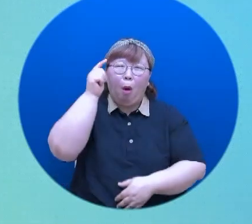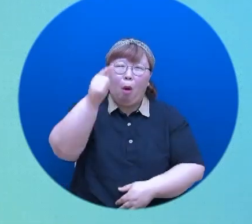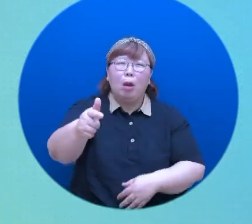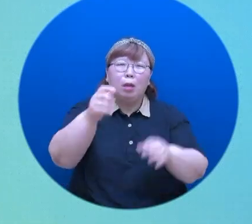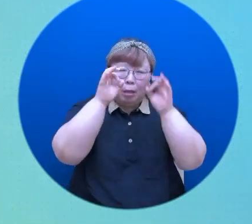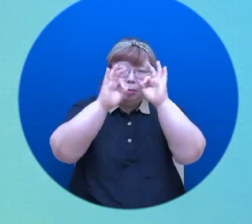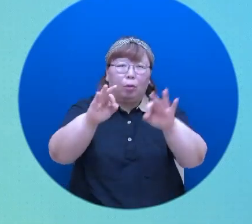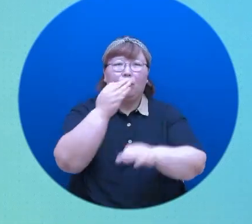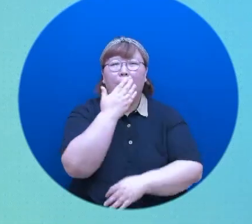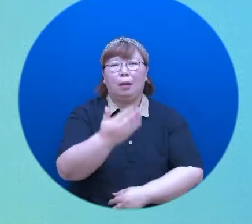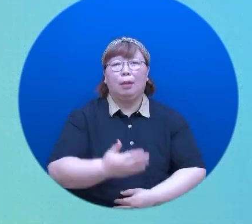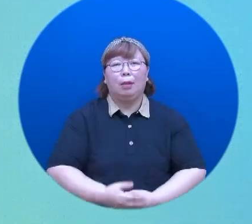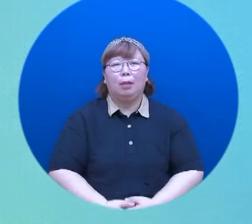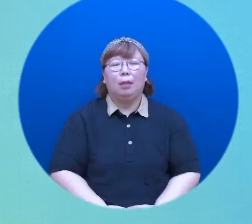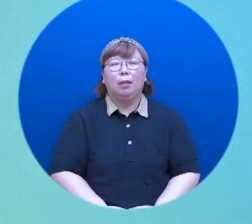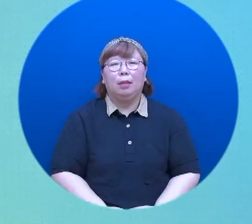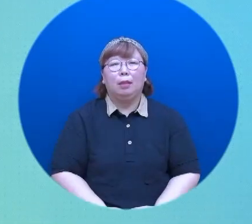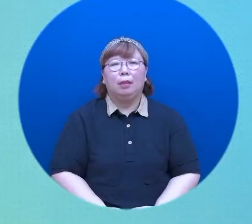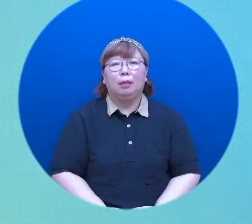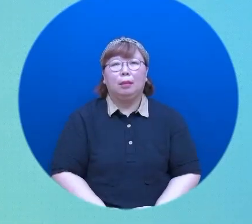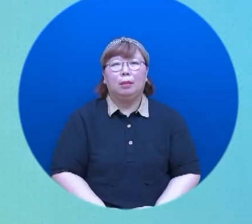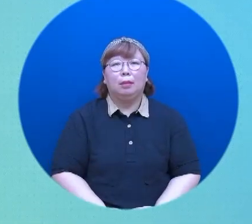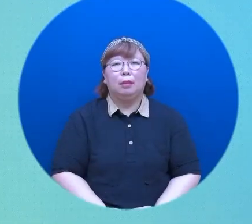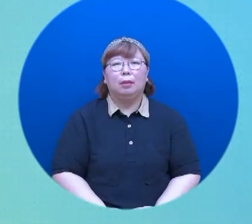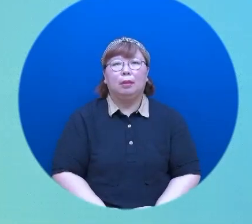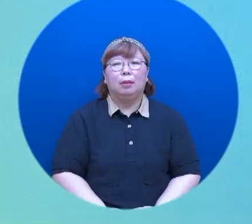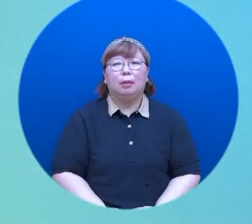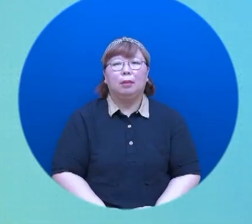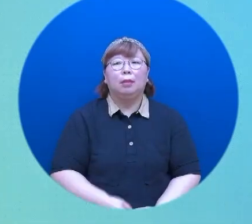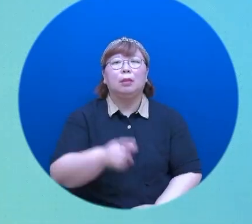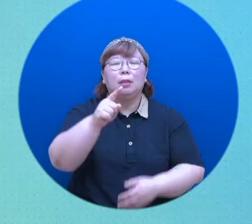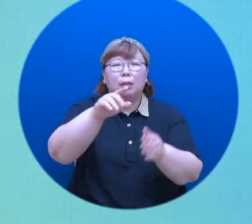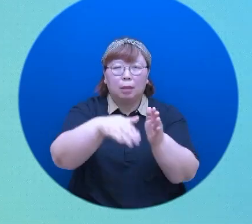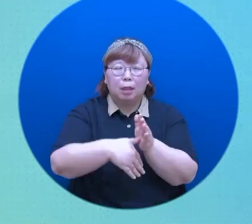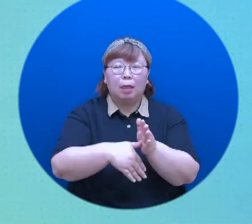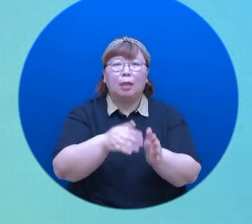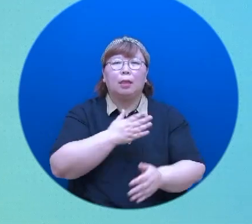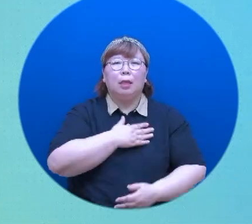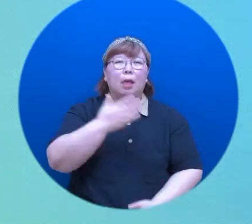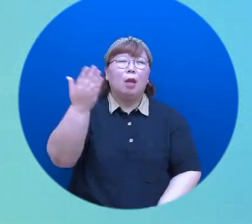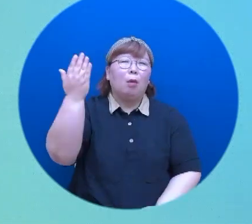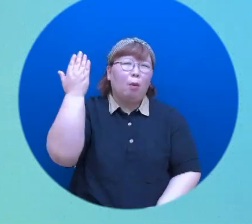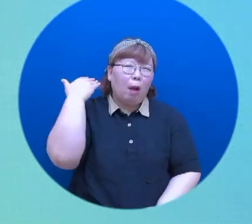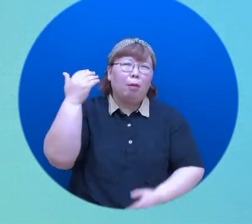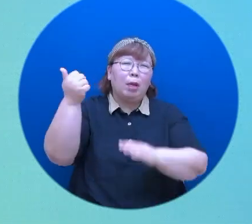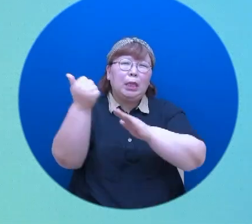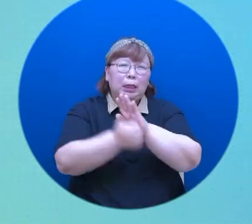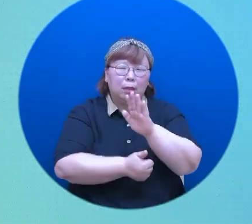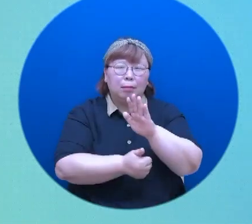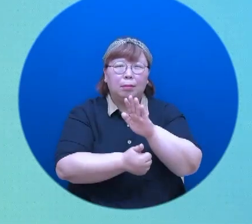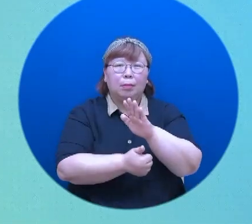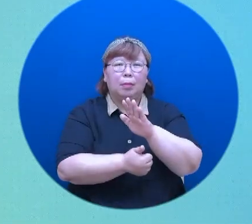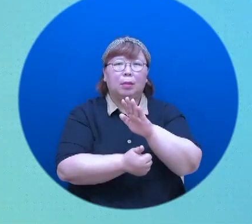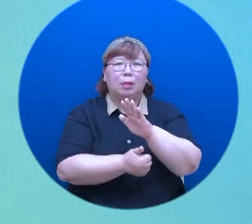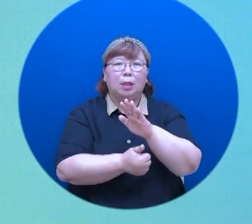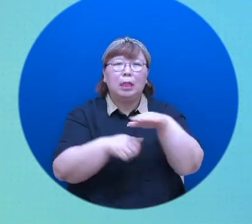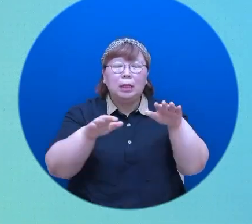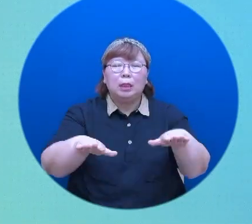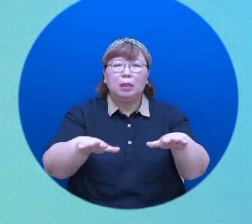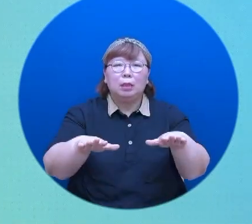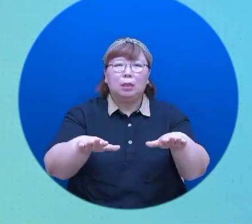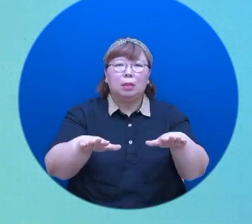됩니다. 그때 비로소 내 과거의 실패와